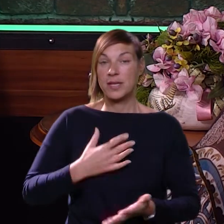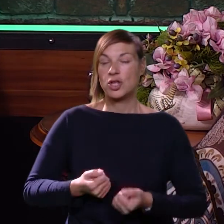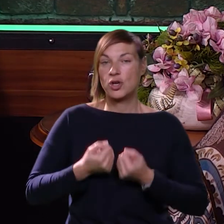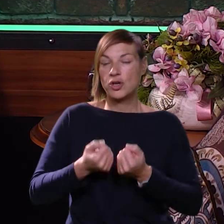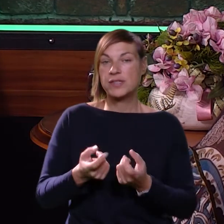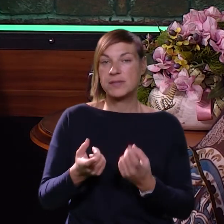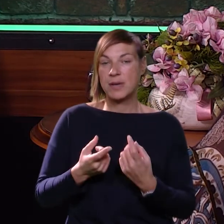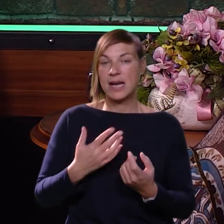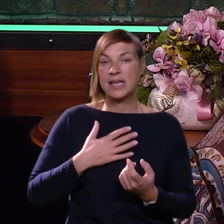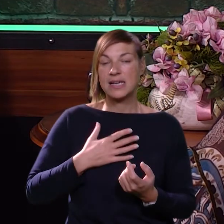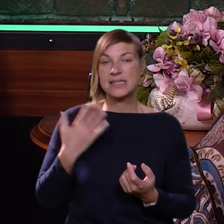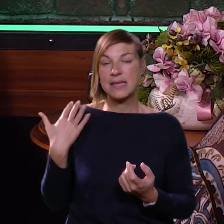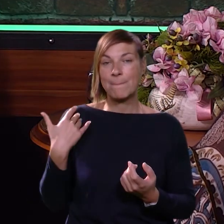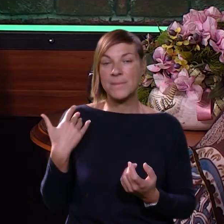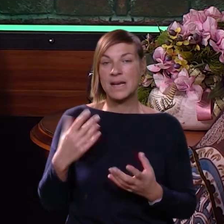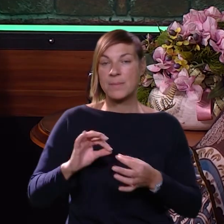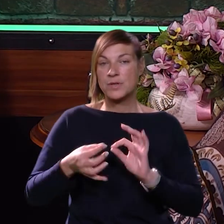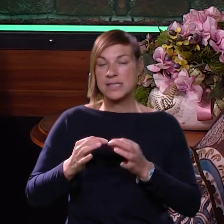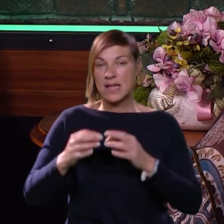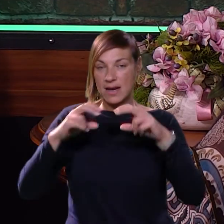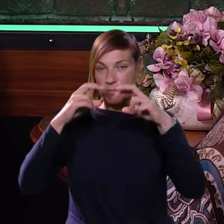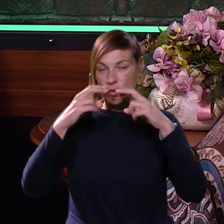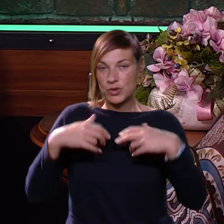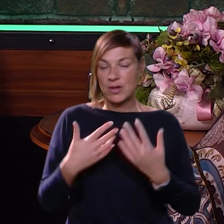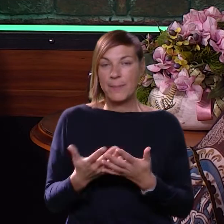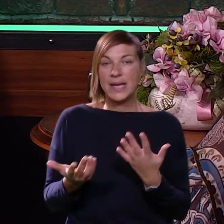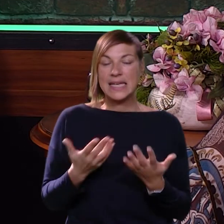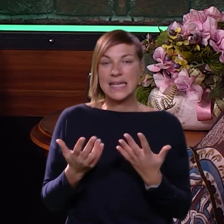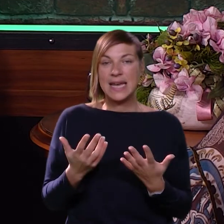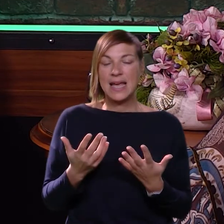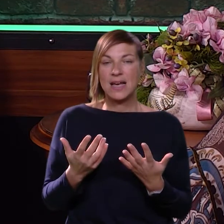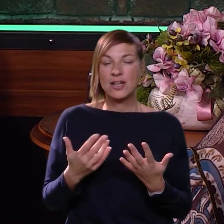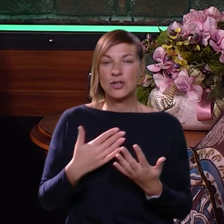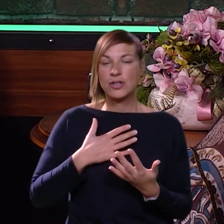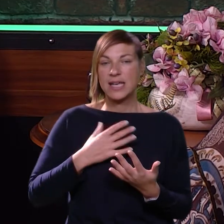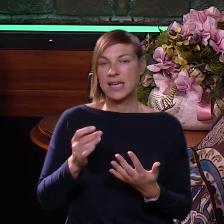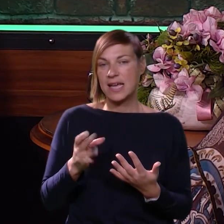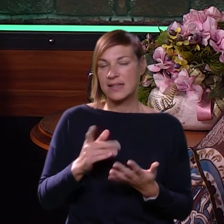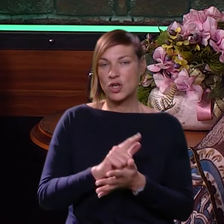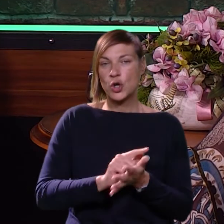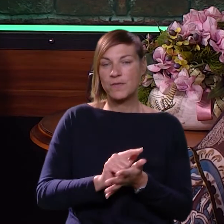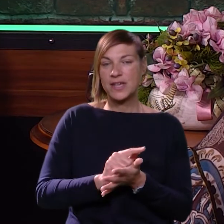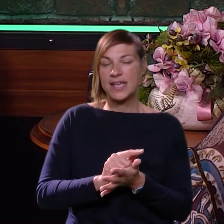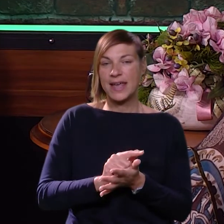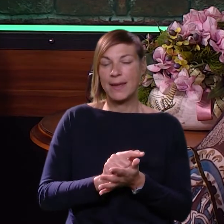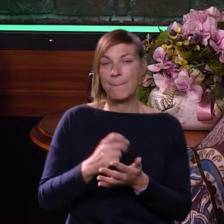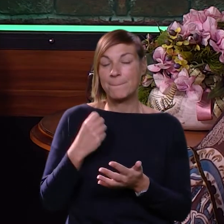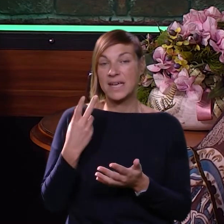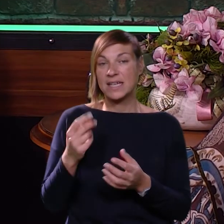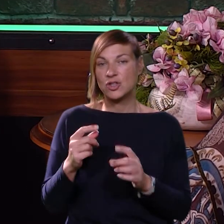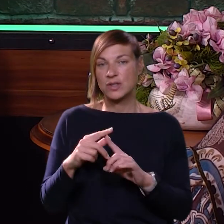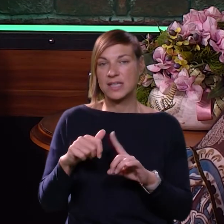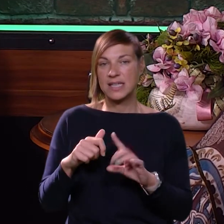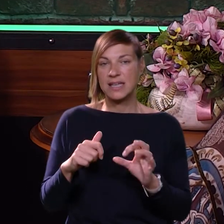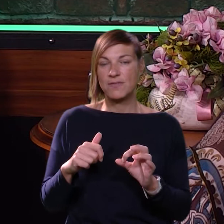to nosimo, ali ja sam stvarno bila pod stalnim kontrolama i nekako je jako kratak period kad